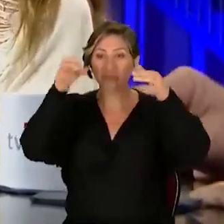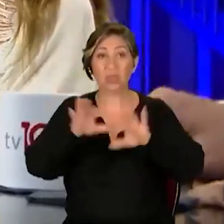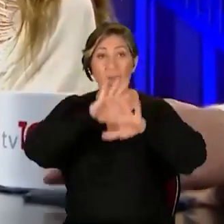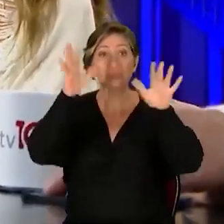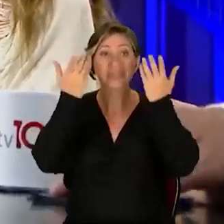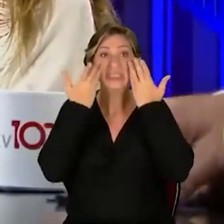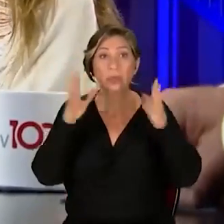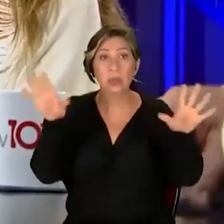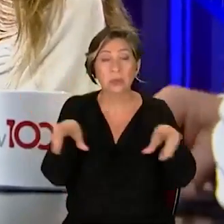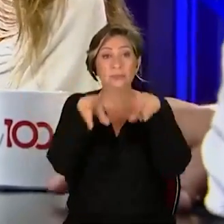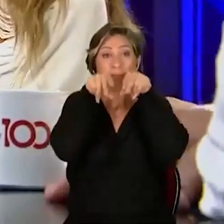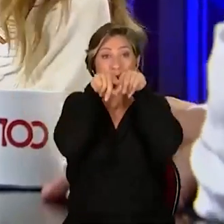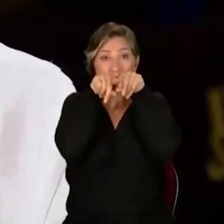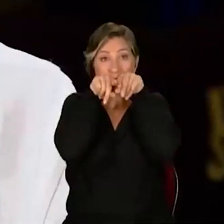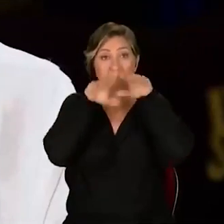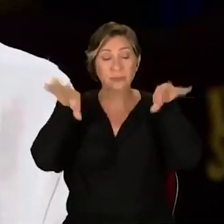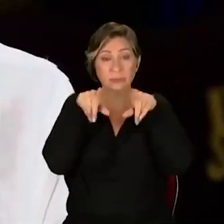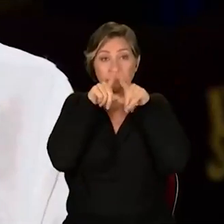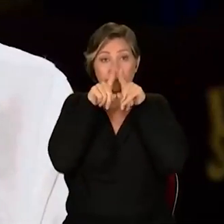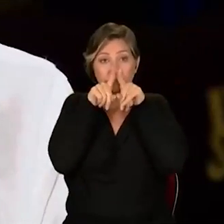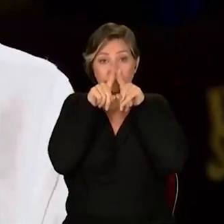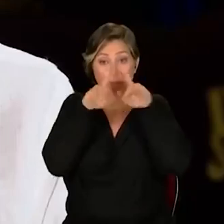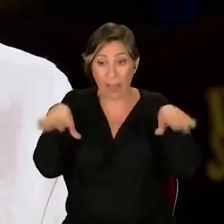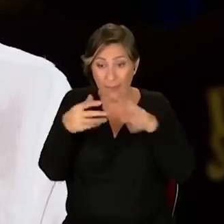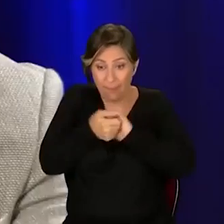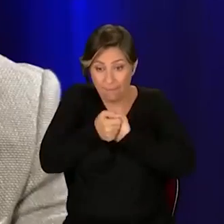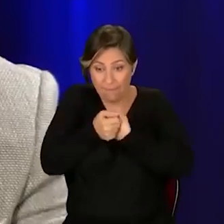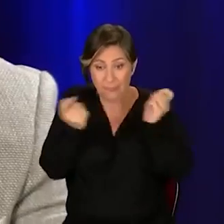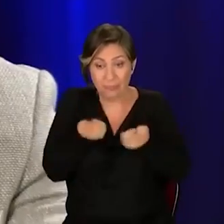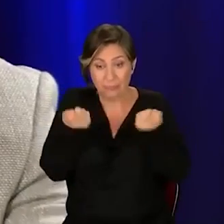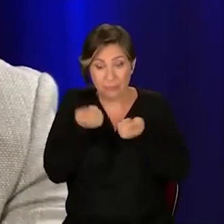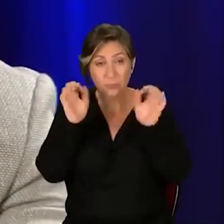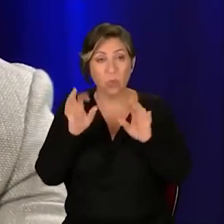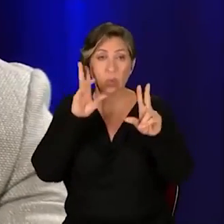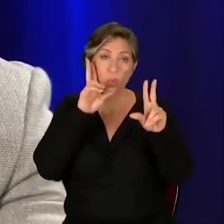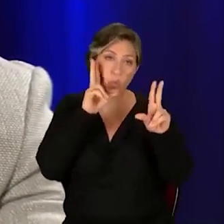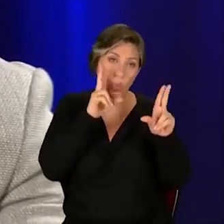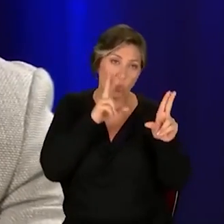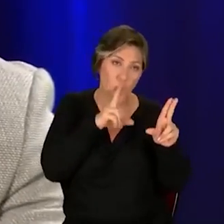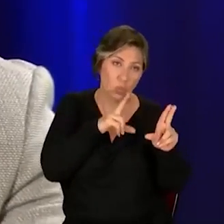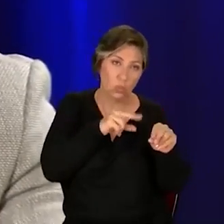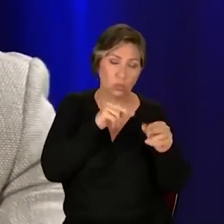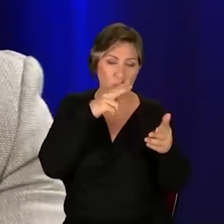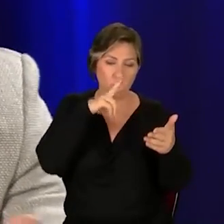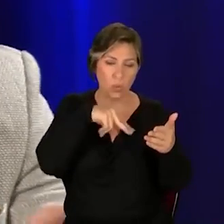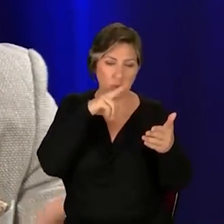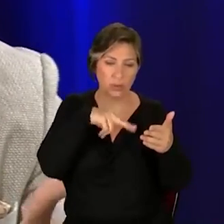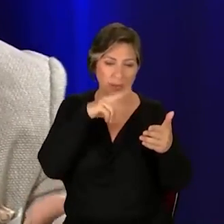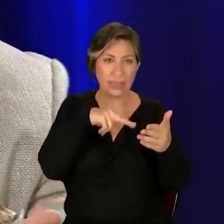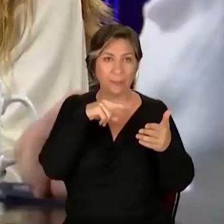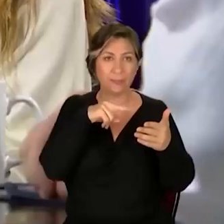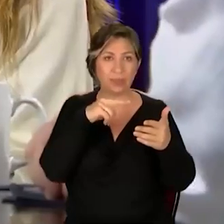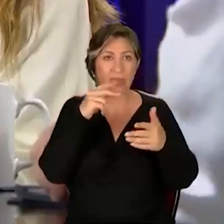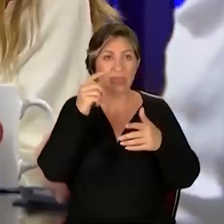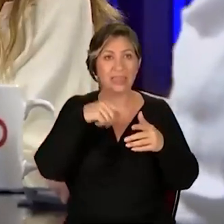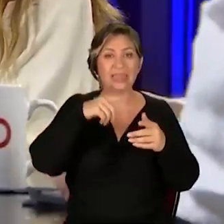artık seyirciler organize olmuştur, hep beraber çalışmaya başlamıştır. Yani ben mesela uyku şeyini okurken o da deltaları gördüğüm